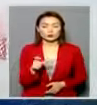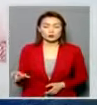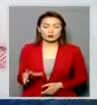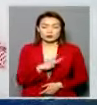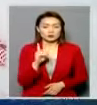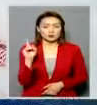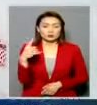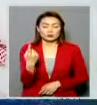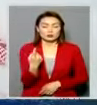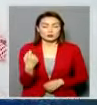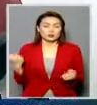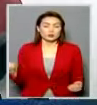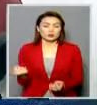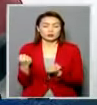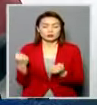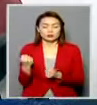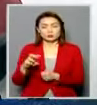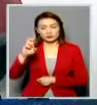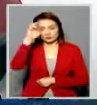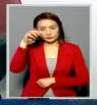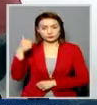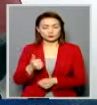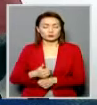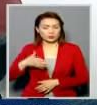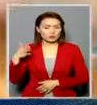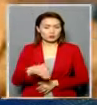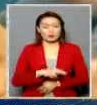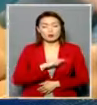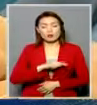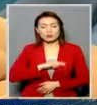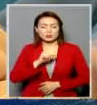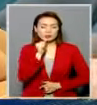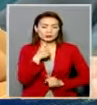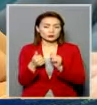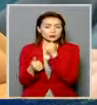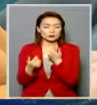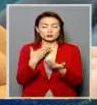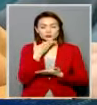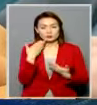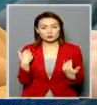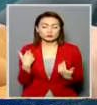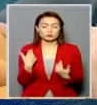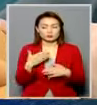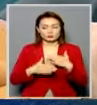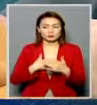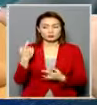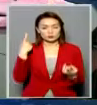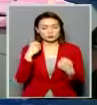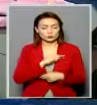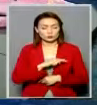являются одними из тех, кто поддерживал инициативу главы государства по борьбе с иждивенчеством, кто пропагандирует